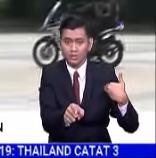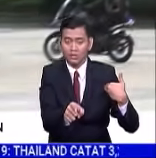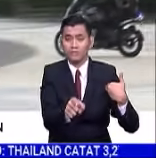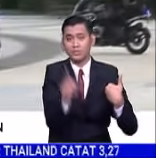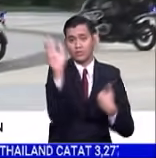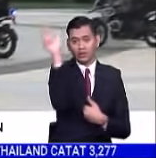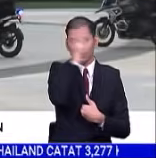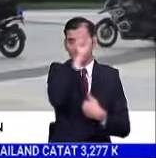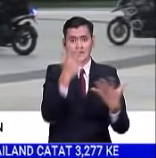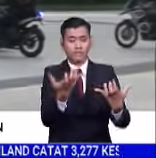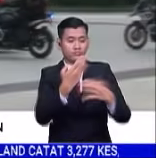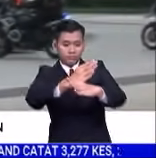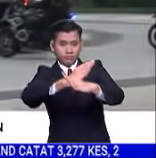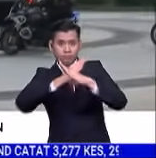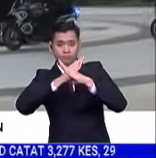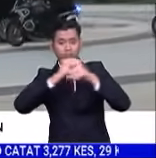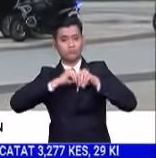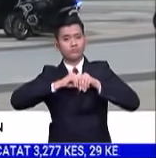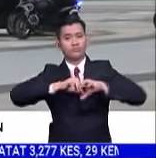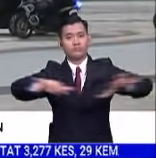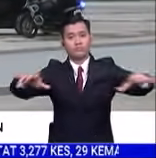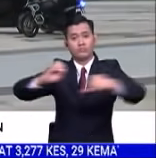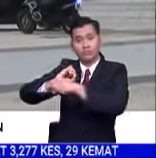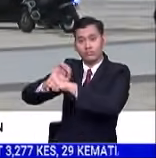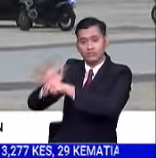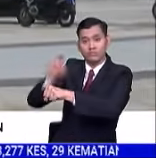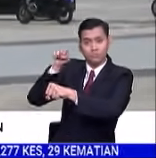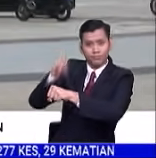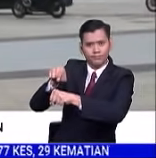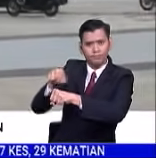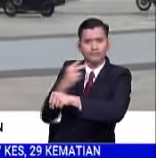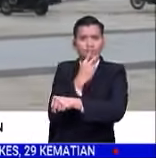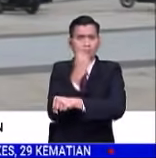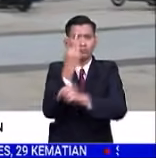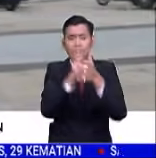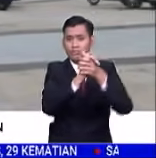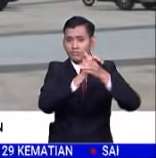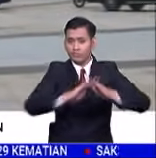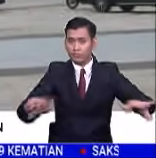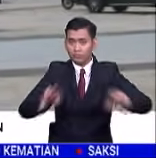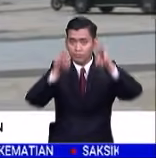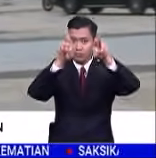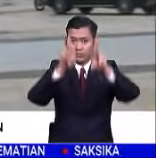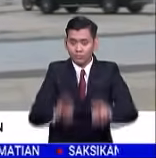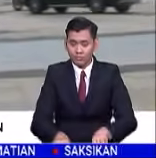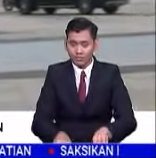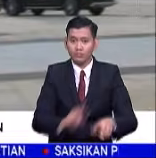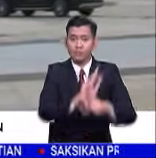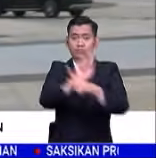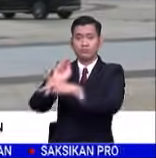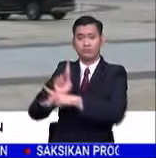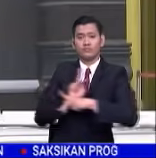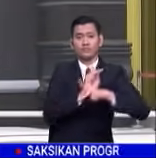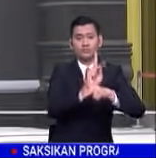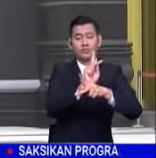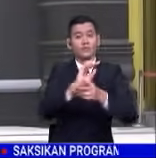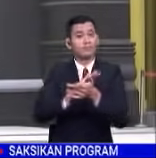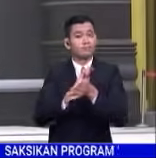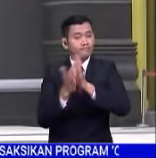kerajaan dalam menangani wachs 16 bagi memastikan kepentingan dan keselamatan rakyat terus dipelihara